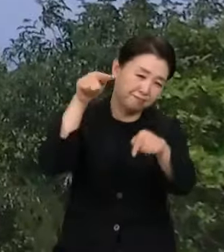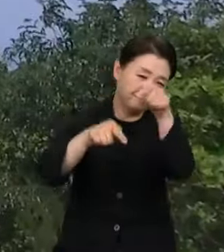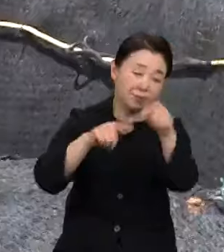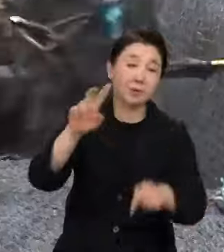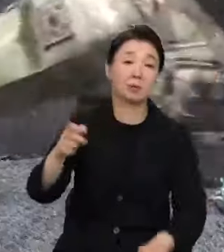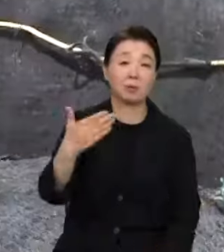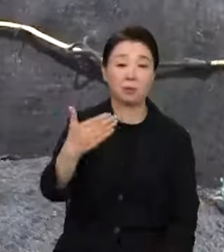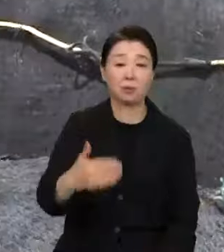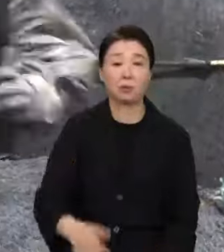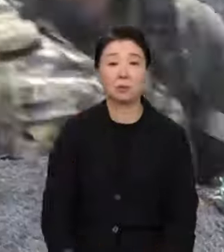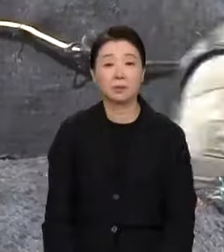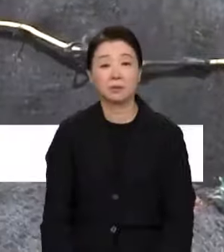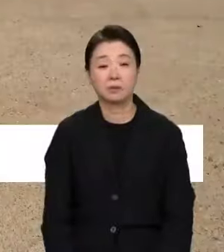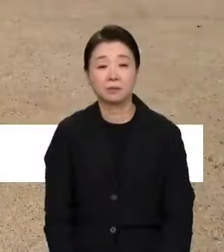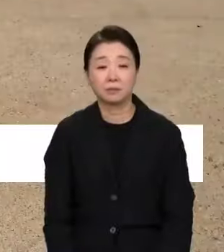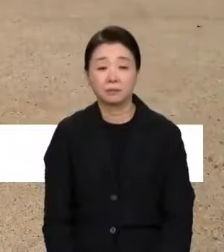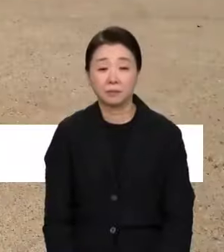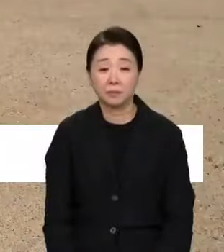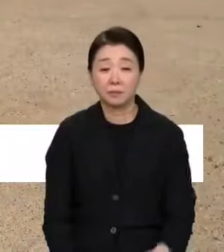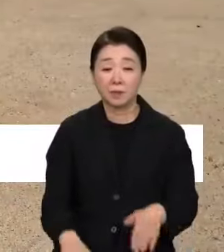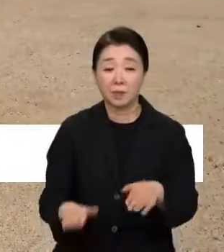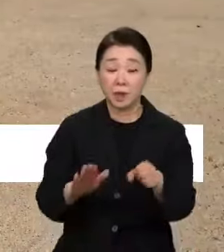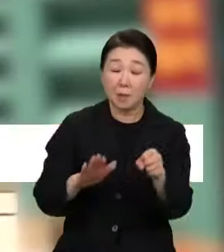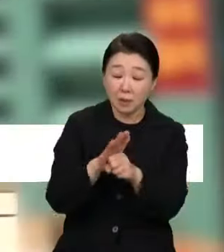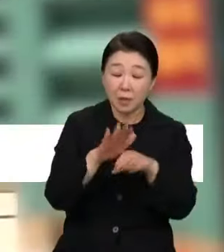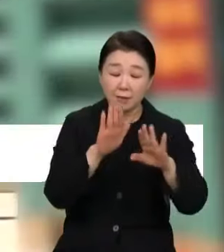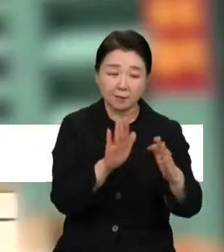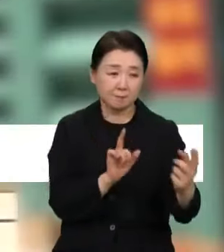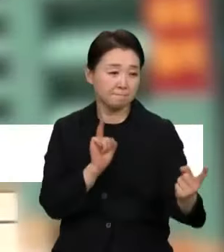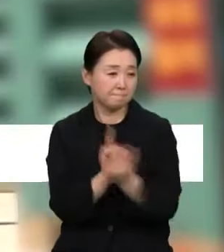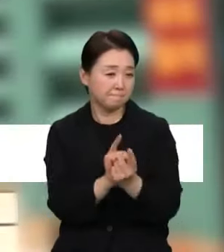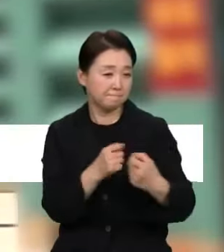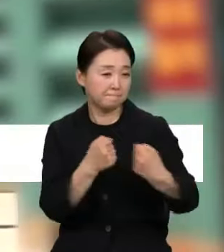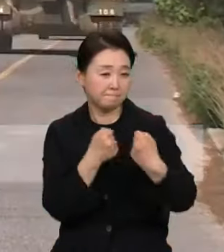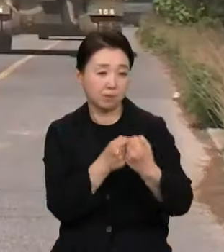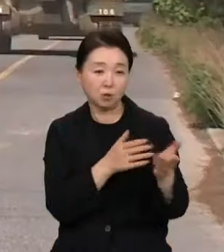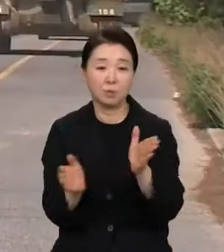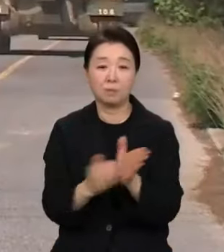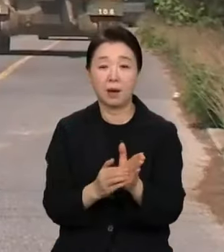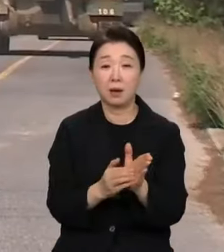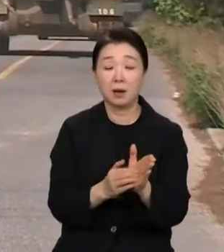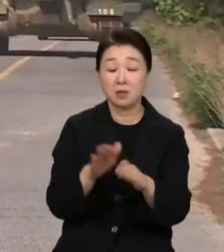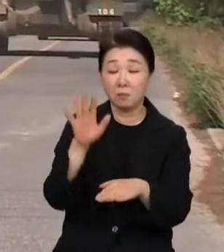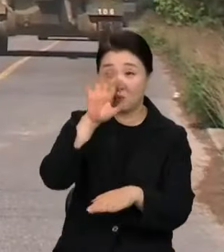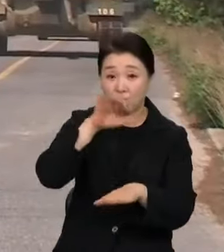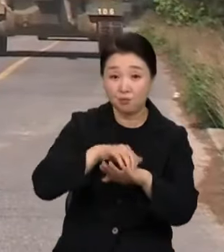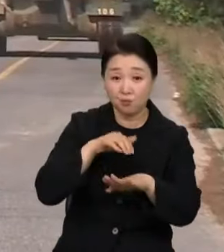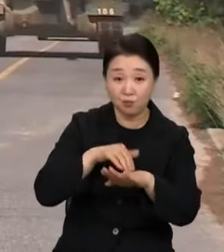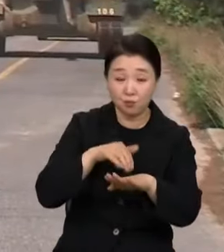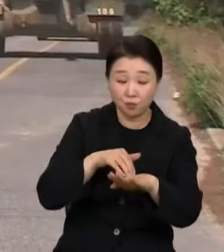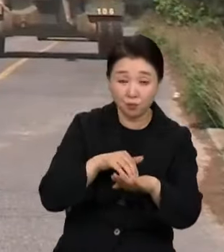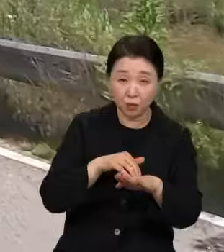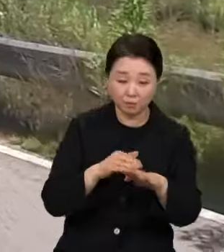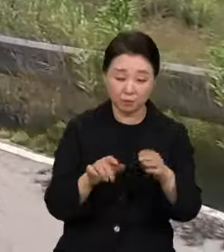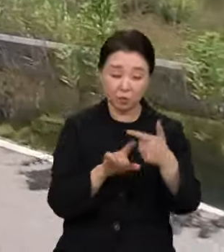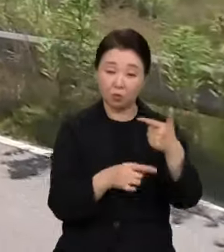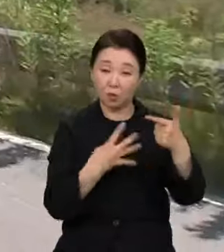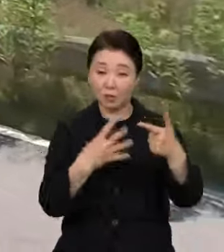발사했습니다. 해병대는 지금 당장이라도 적과 싸울 준비가 되어 있습니다. 이번 훈련은 지난 4일 우리